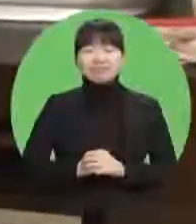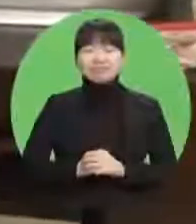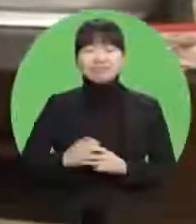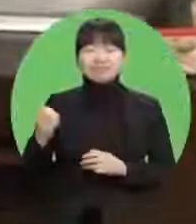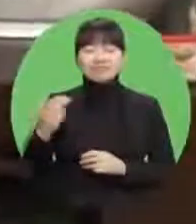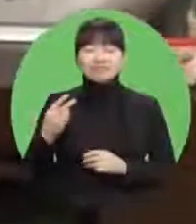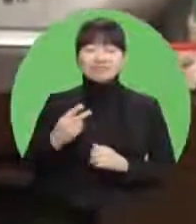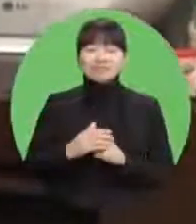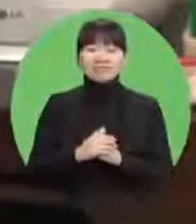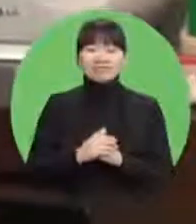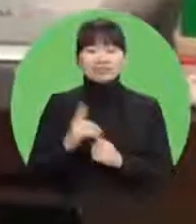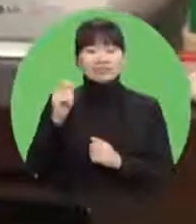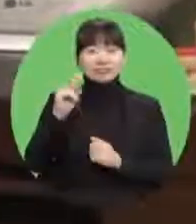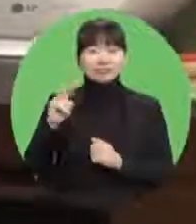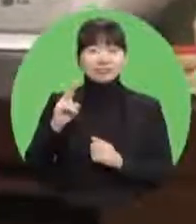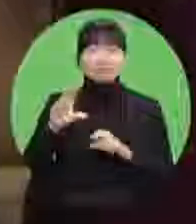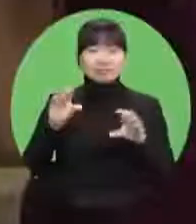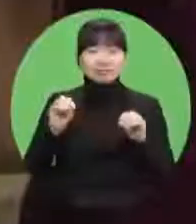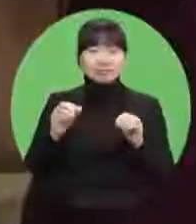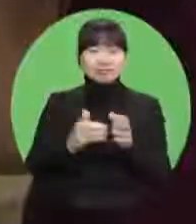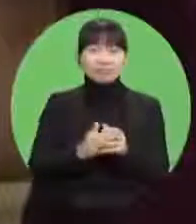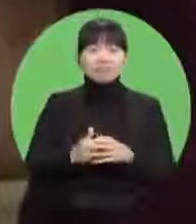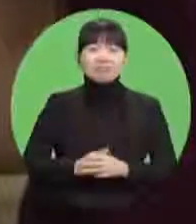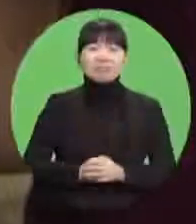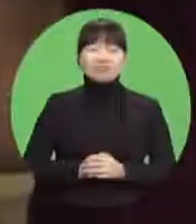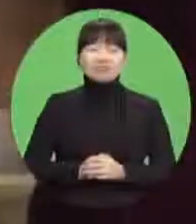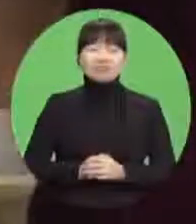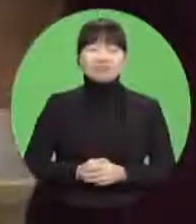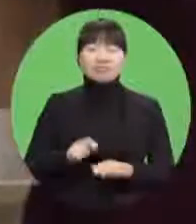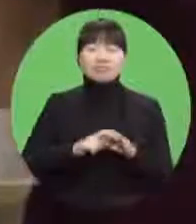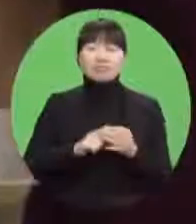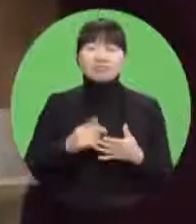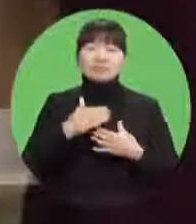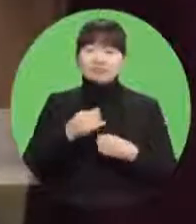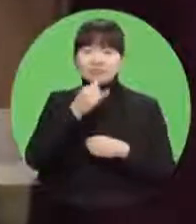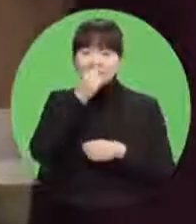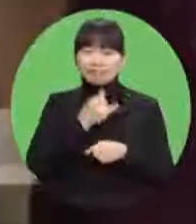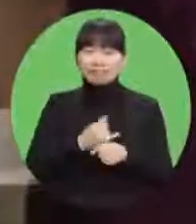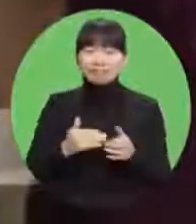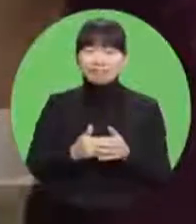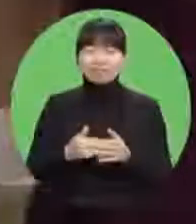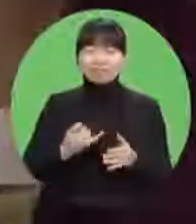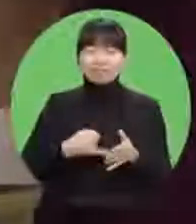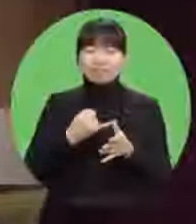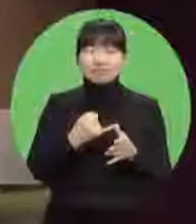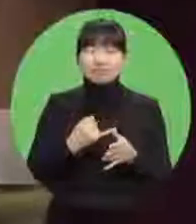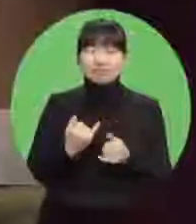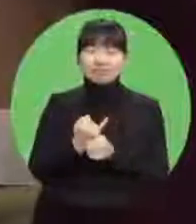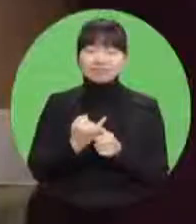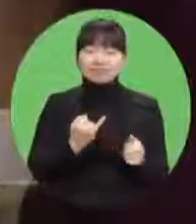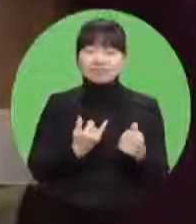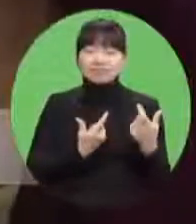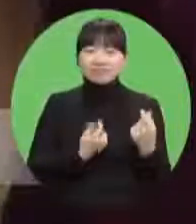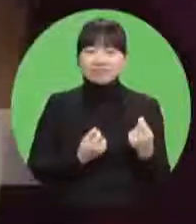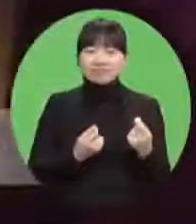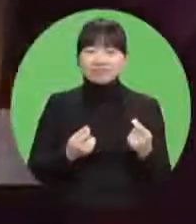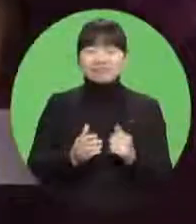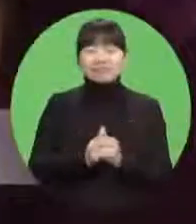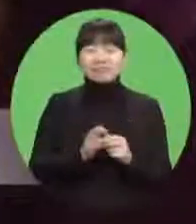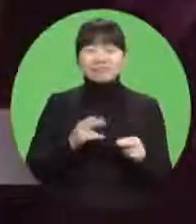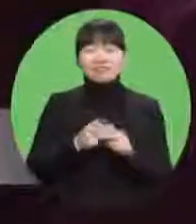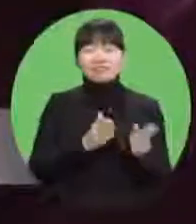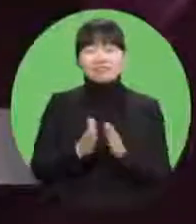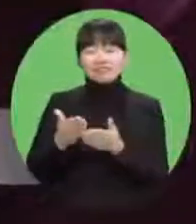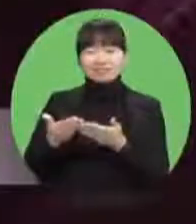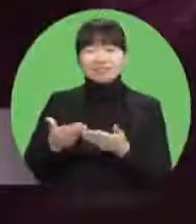그리고 과감히 TV도 껐습니다. 마음 편하네요. 딸이랑 남편이랑 합세해가지고 상도 펴주고. 그게 또